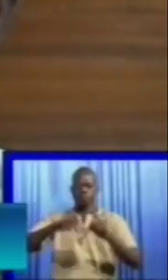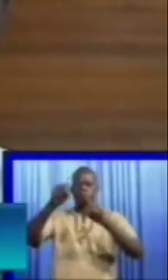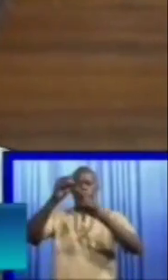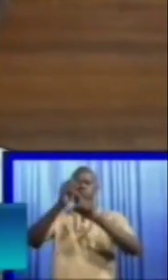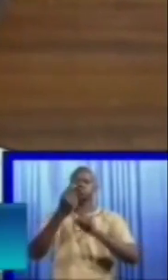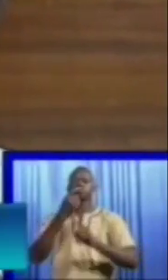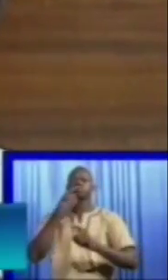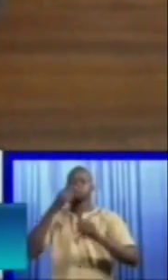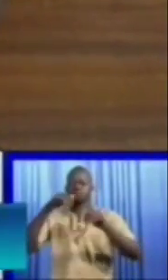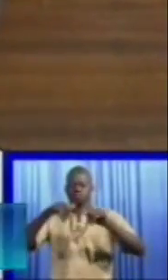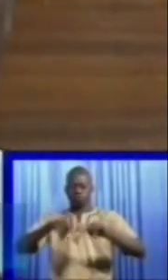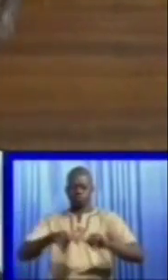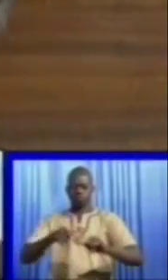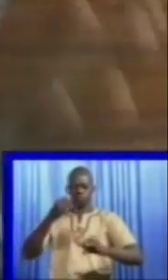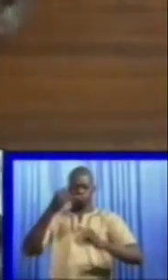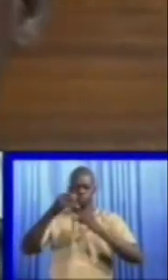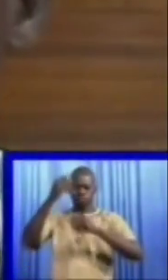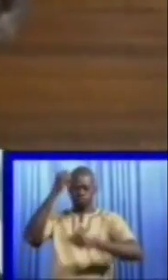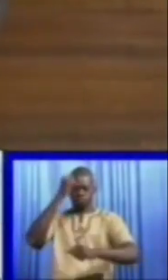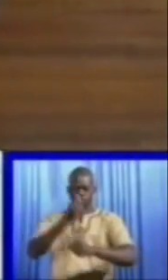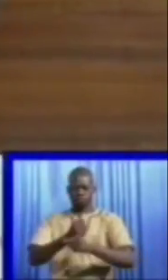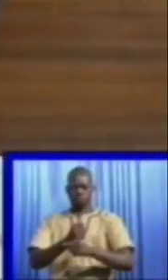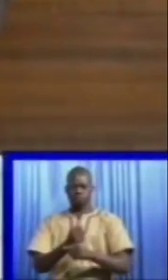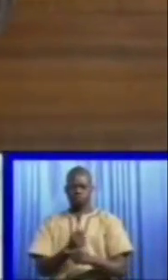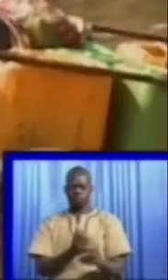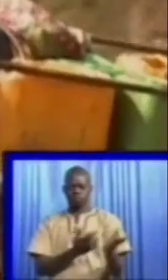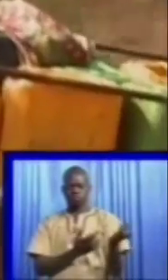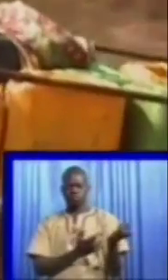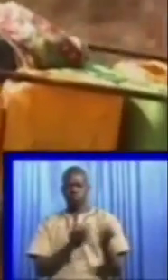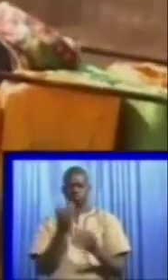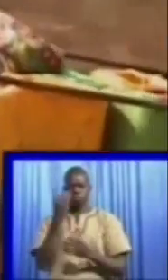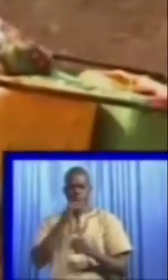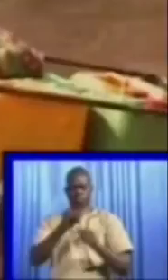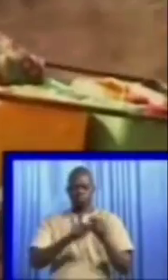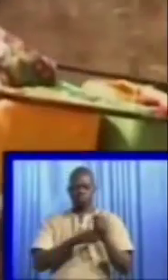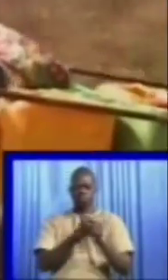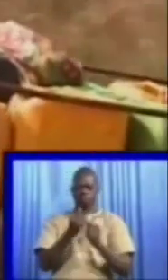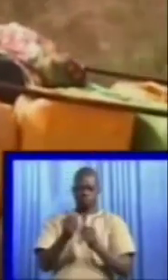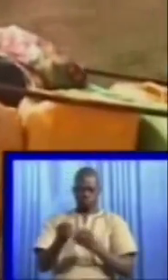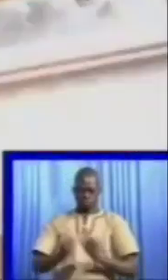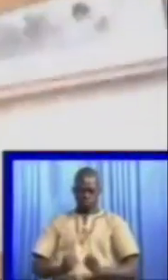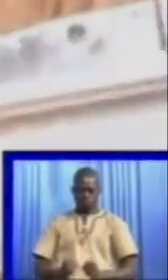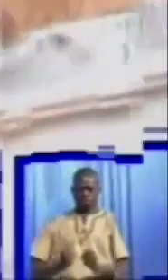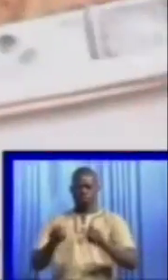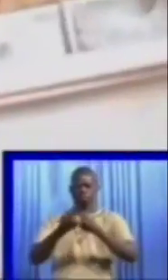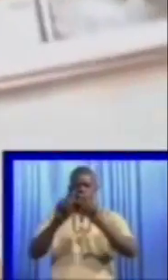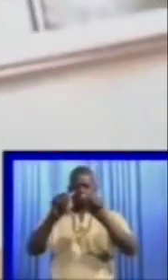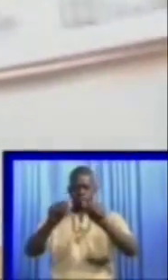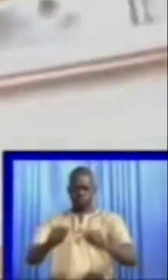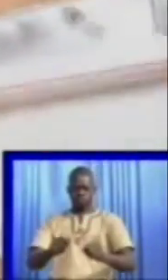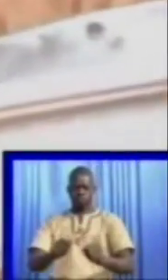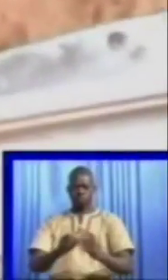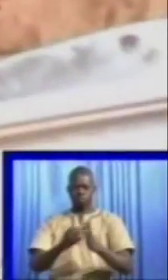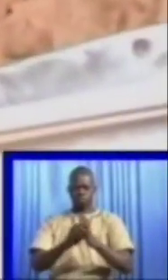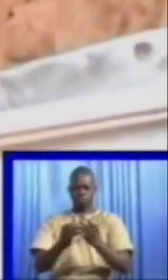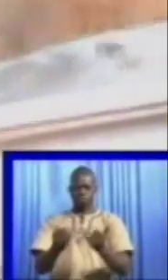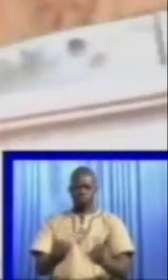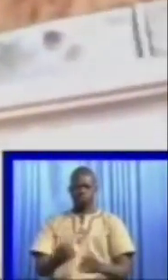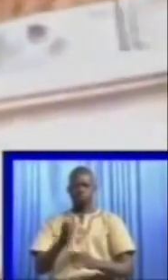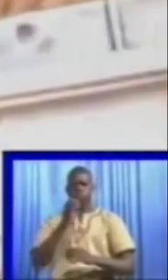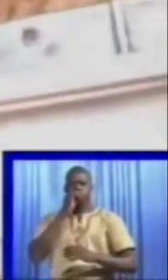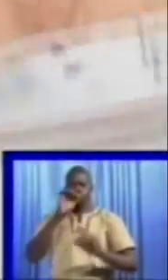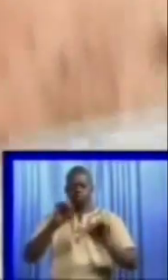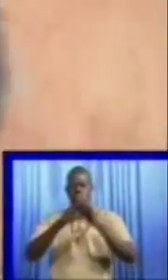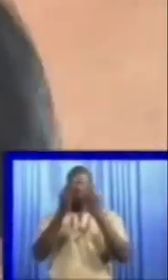doit demeurer jusqu'à la fin de l'année en cours. En attendant donc, chacun se débrouille comme il peut. C'est le cas ici, par exemple, où l'eau de